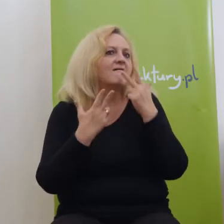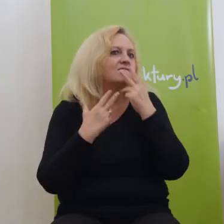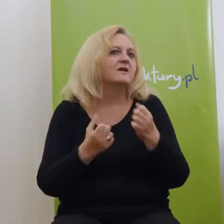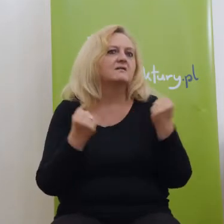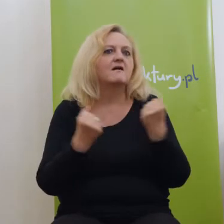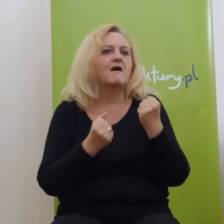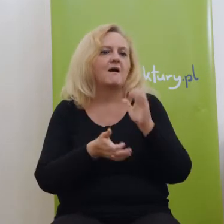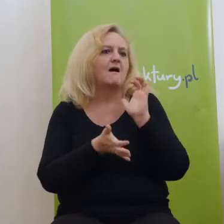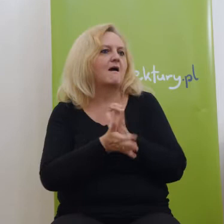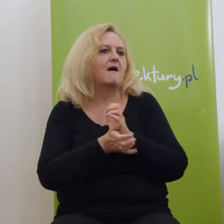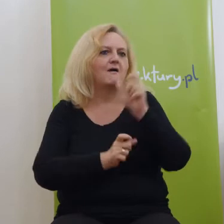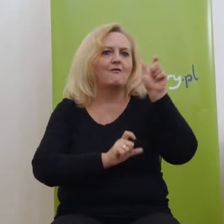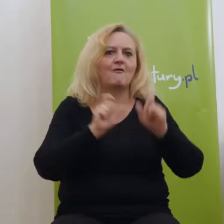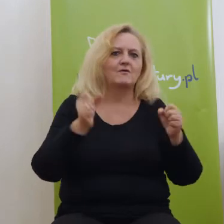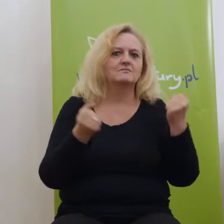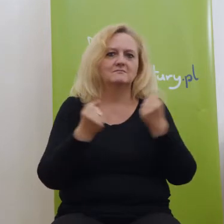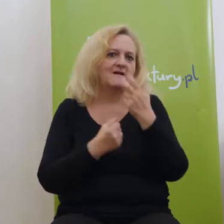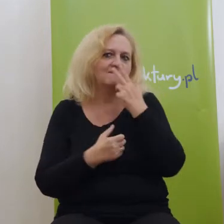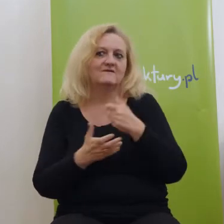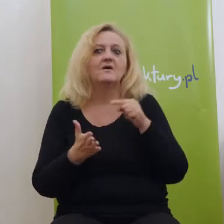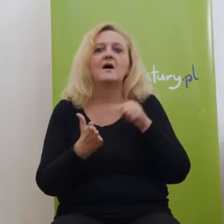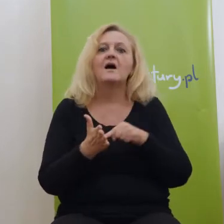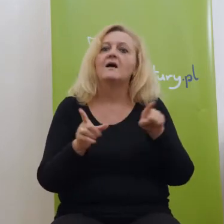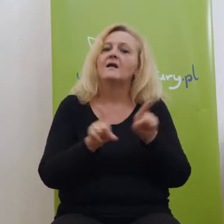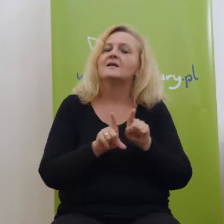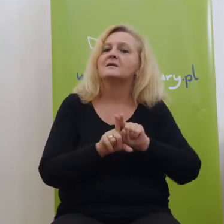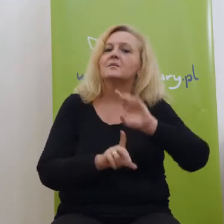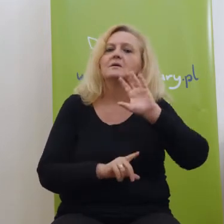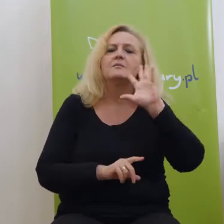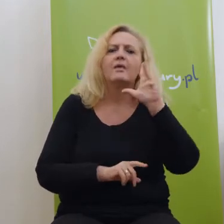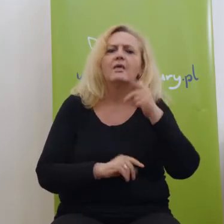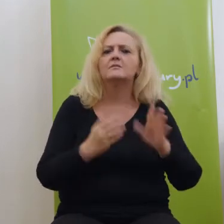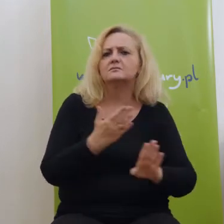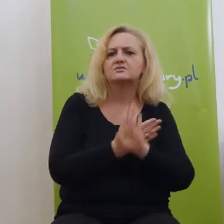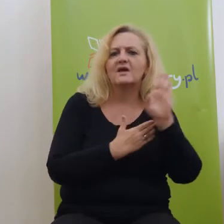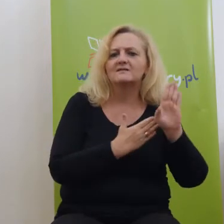wyraziste charaktery. Ale są przepiękne sceny,